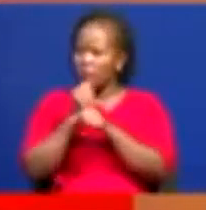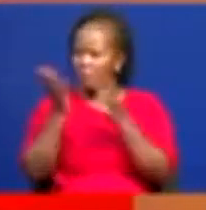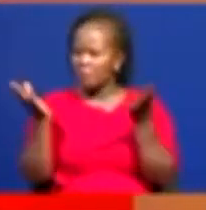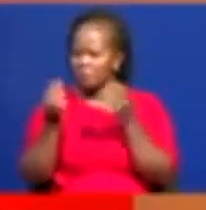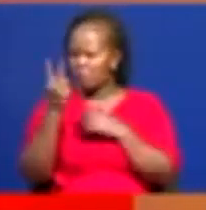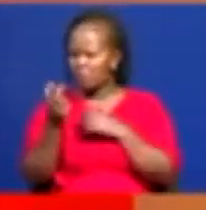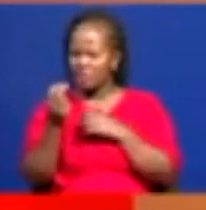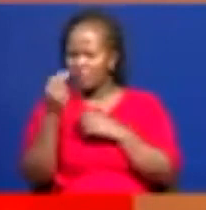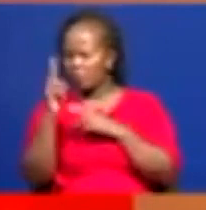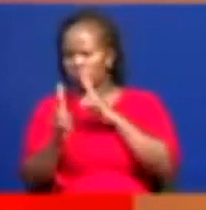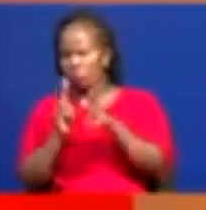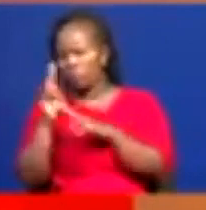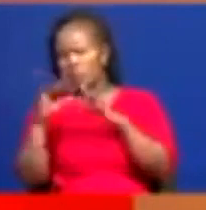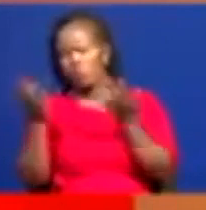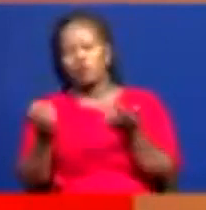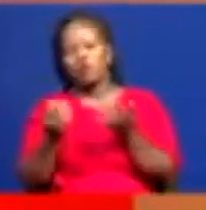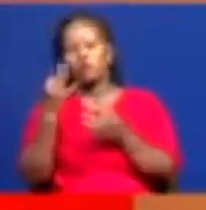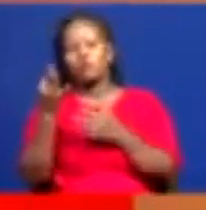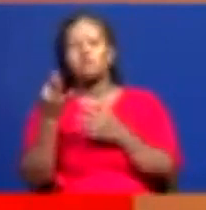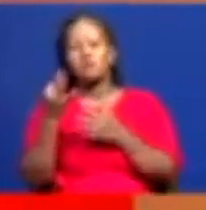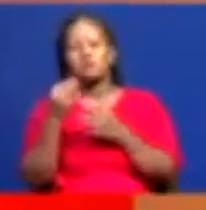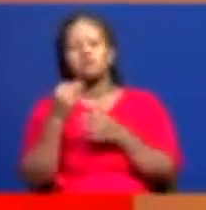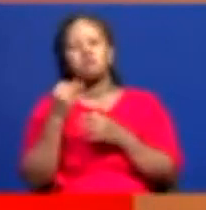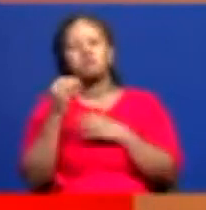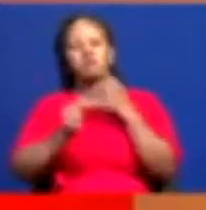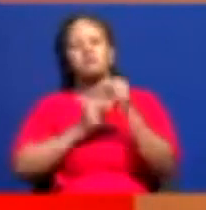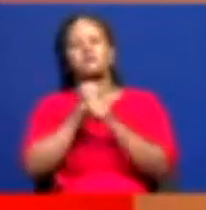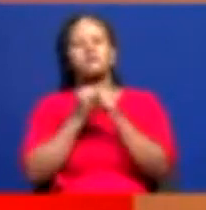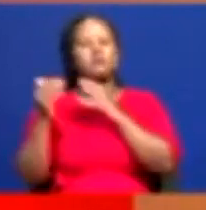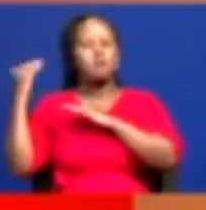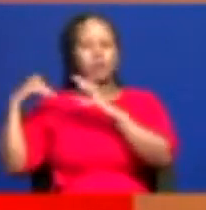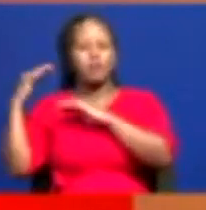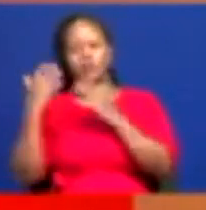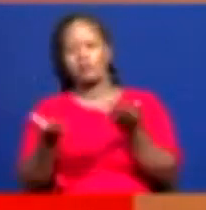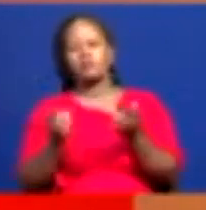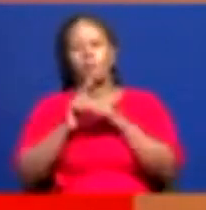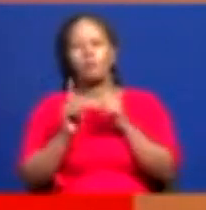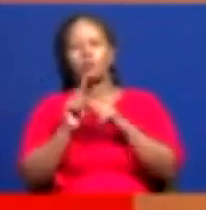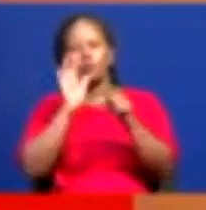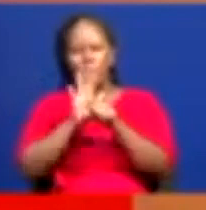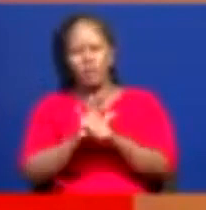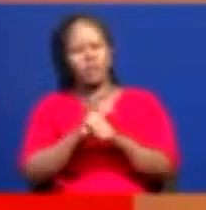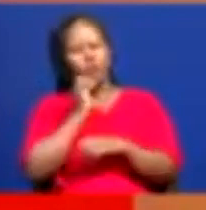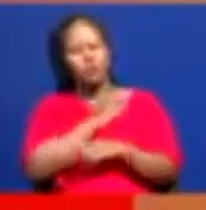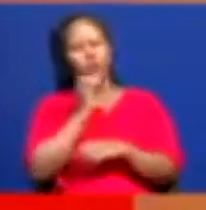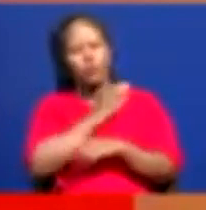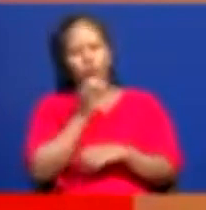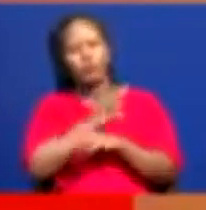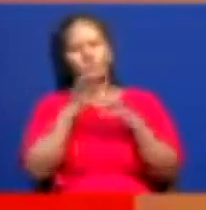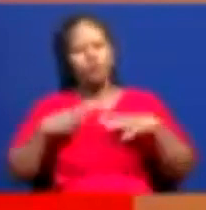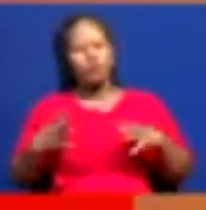or 23 years ago, na inatekelezwa ili haya malalamiko ya wasanii kuumia, wasanii